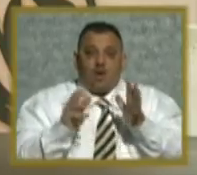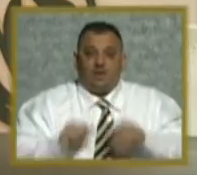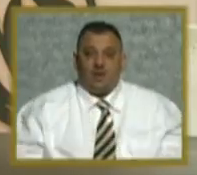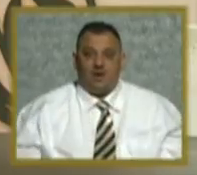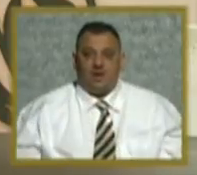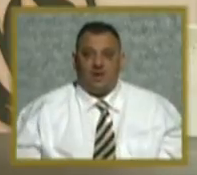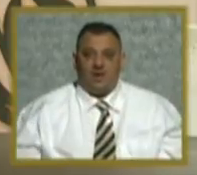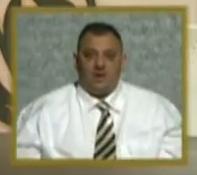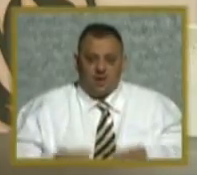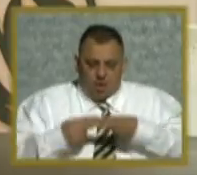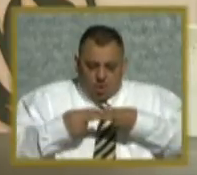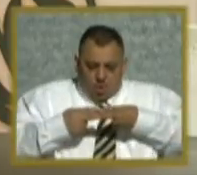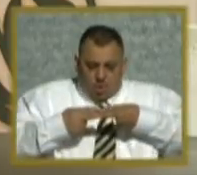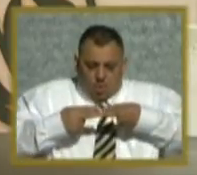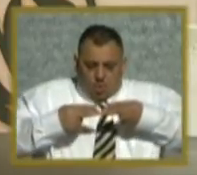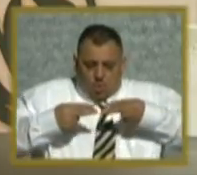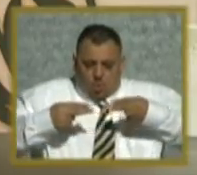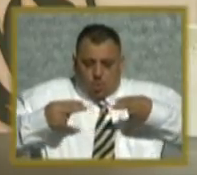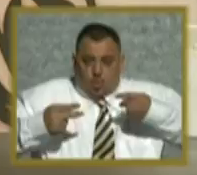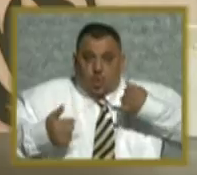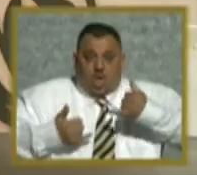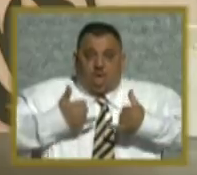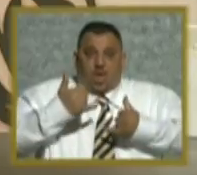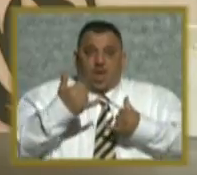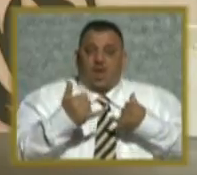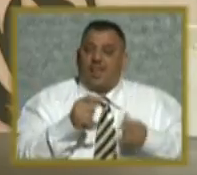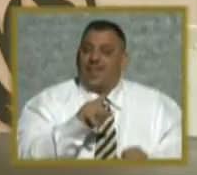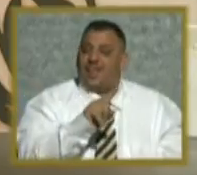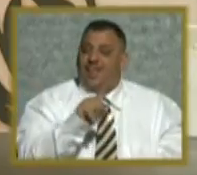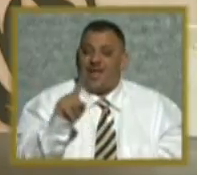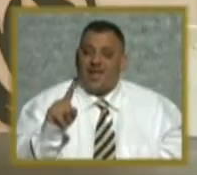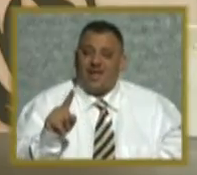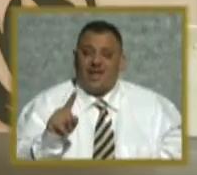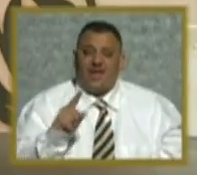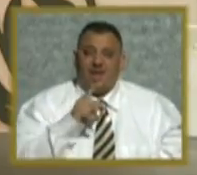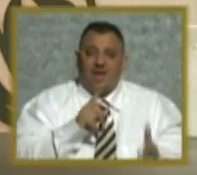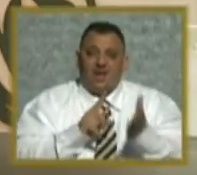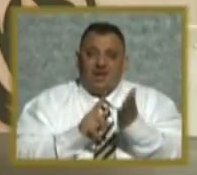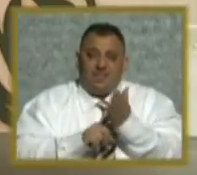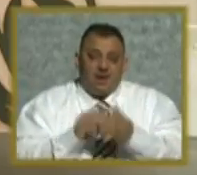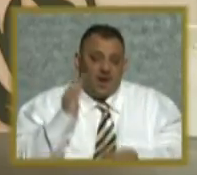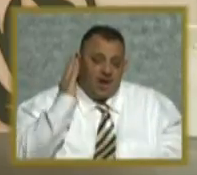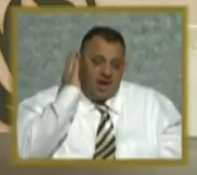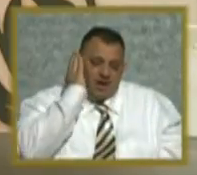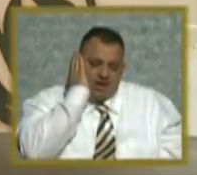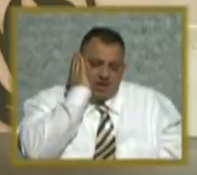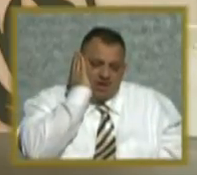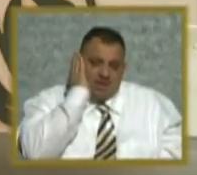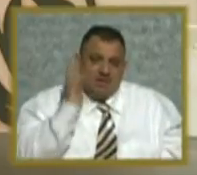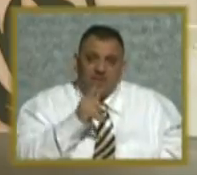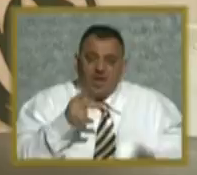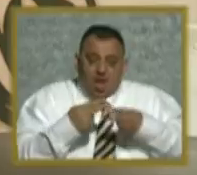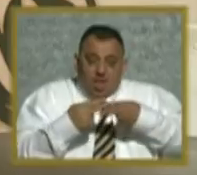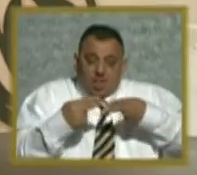ما يمطط ويلحن ويعني بعض المؤذنين للأسف يعني يطيل إطالة